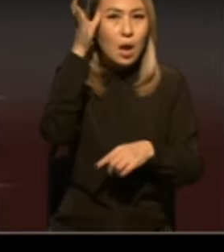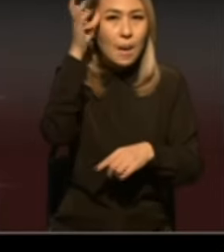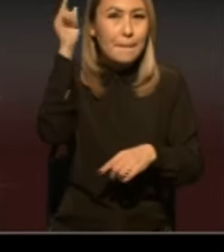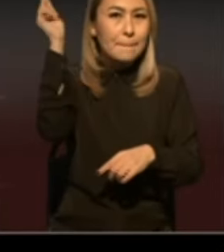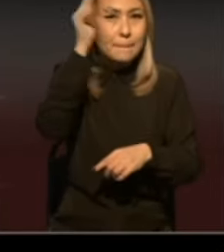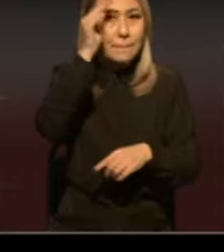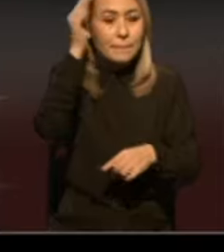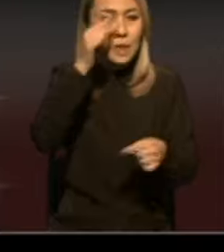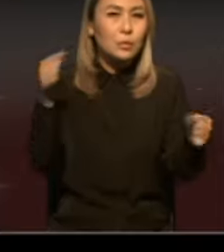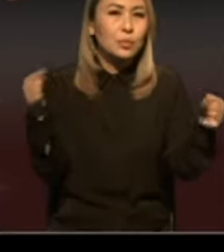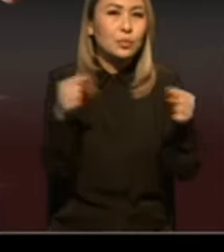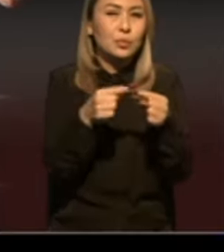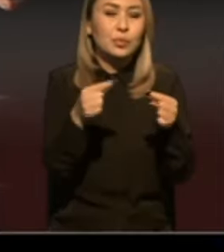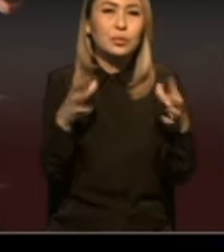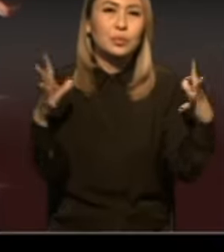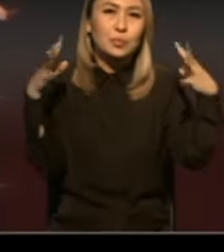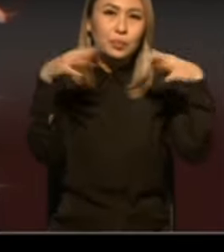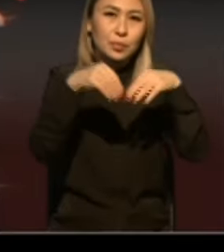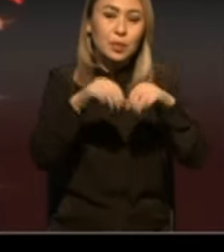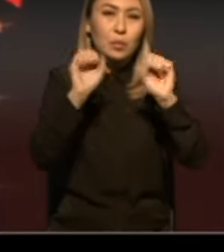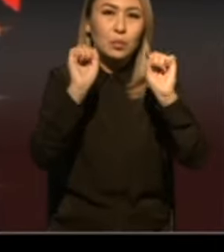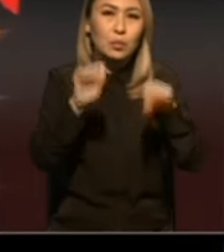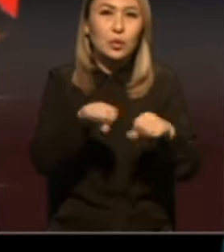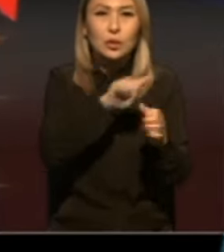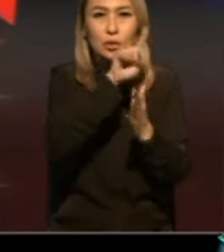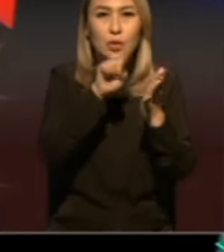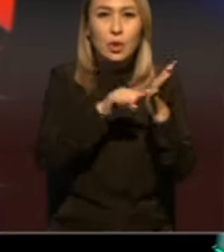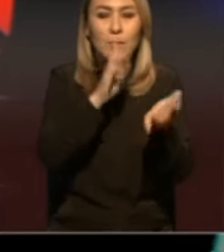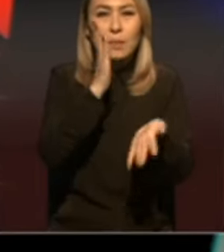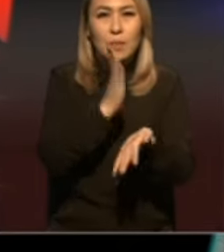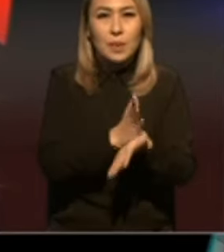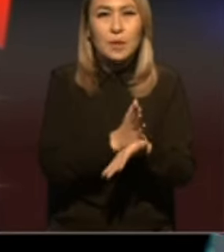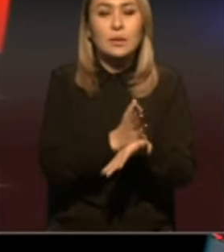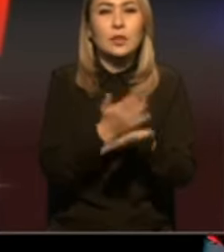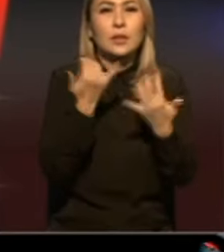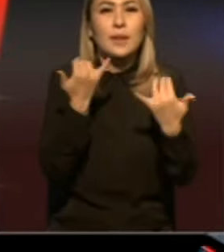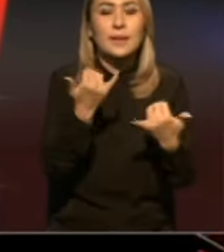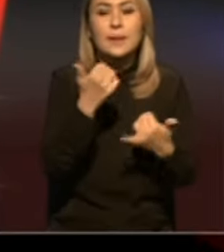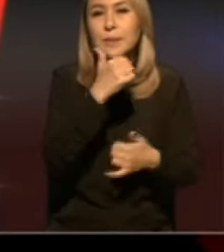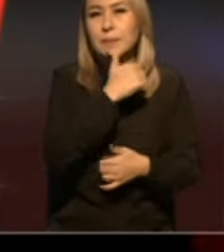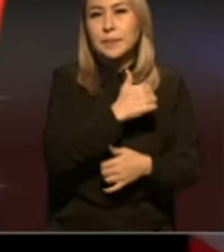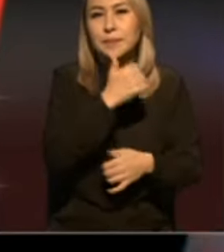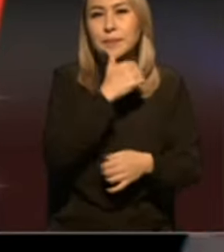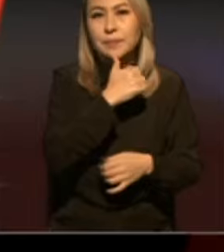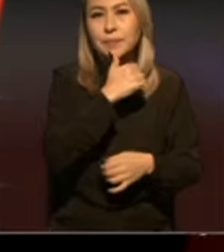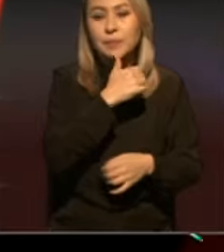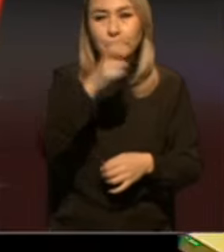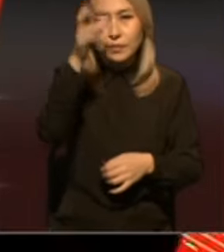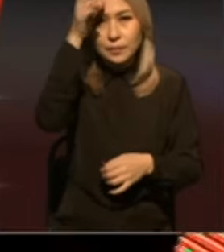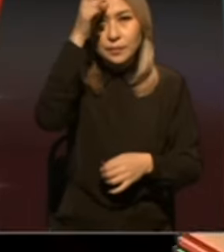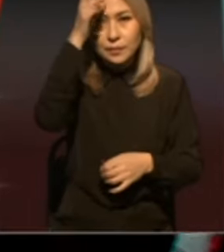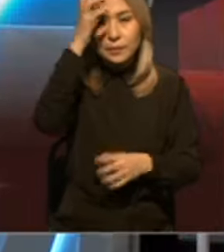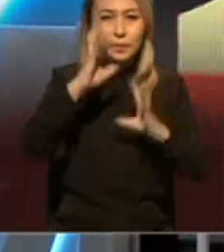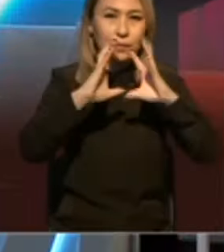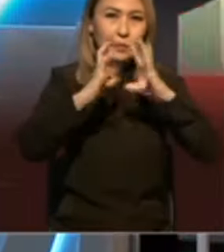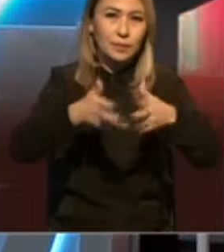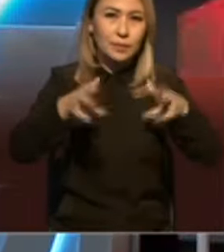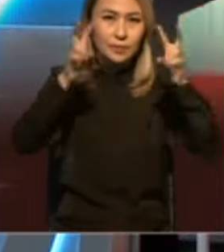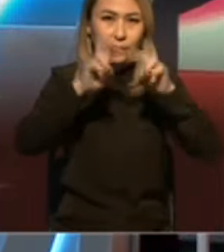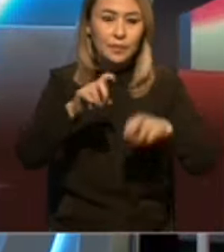саласында қаншалықты бірге алудамыз деген сұрақ бар, өзекті мәселе. Қазір біз байланысқа Түркиядан халықаралық